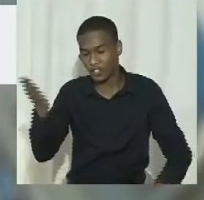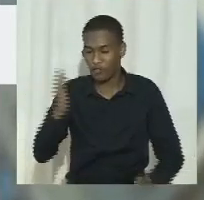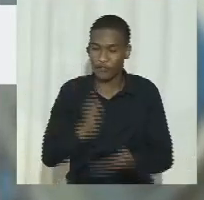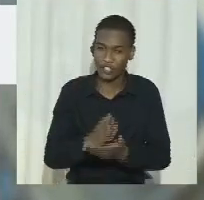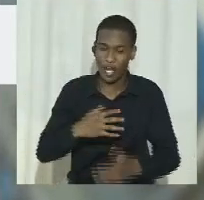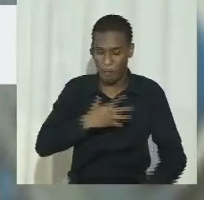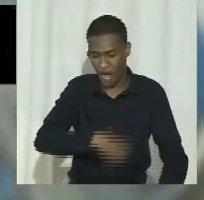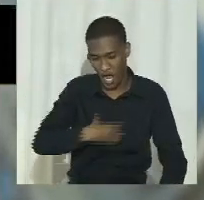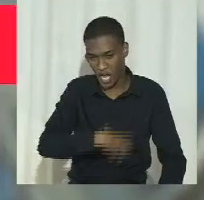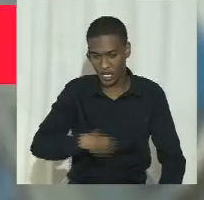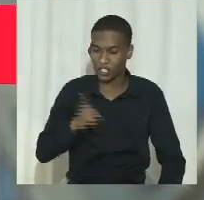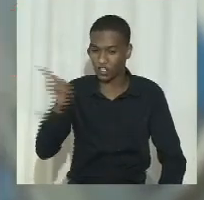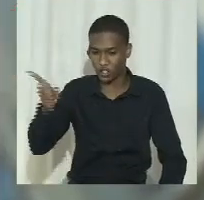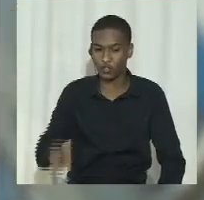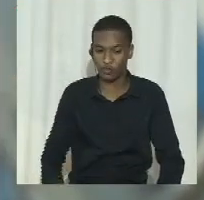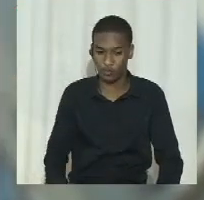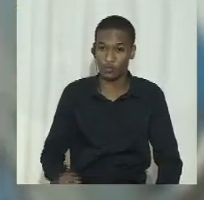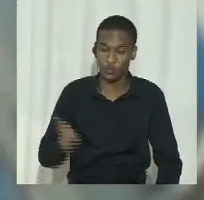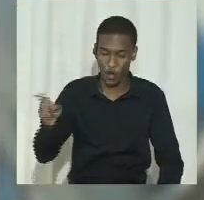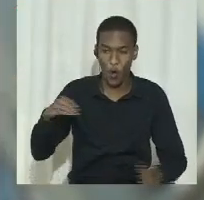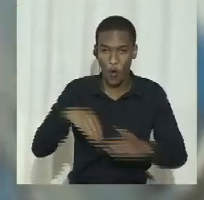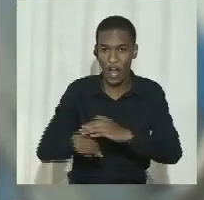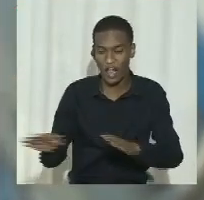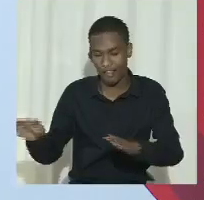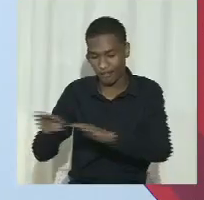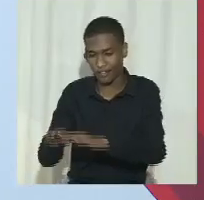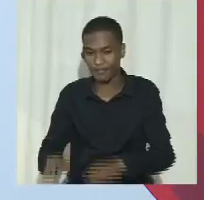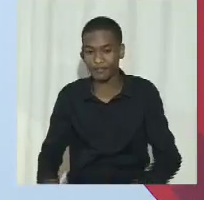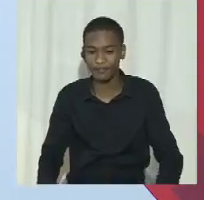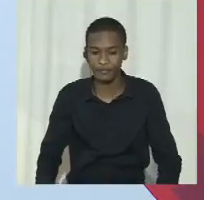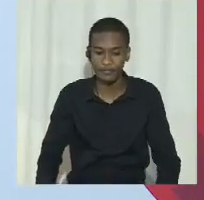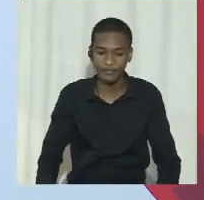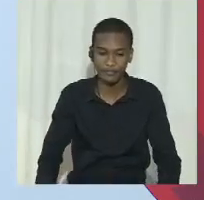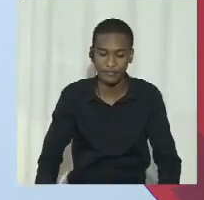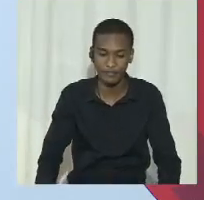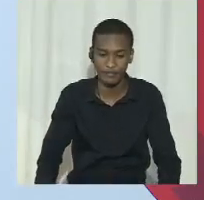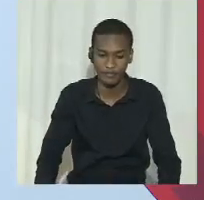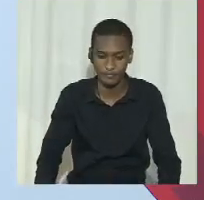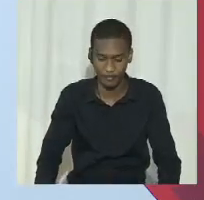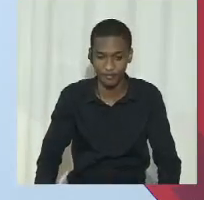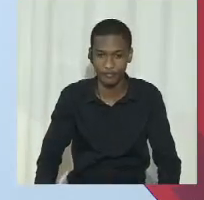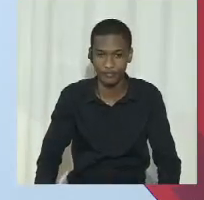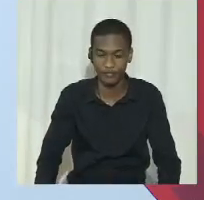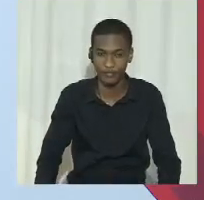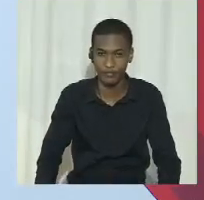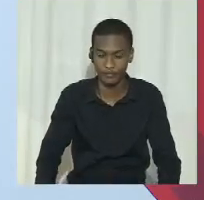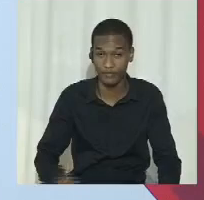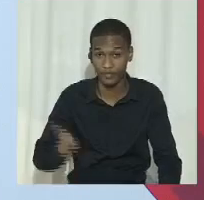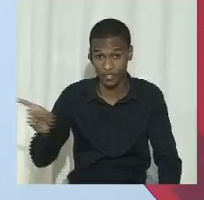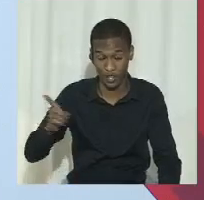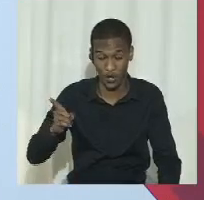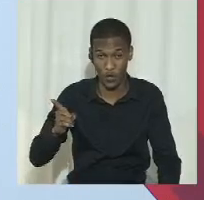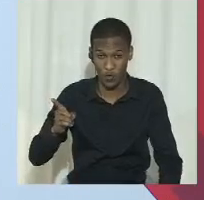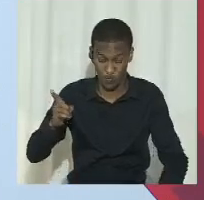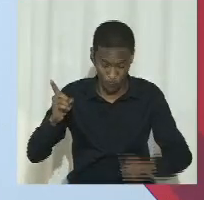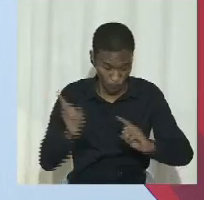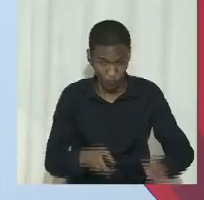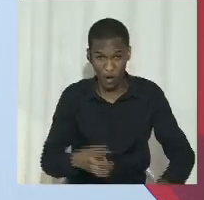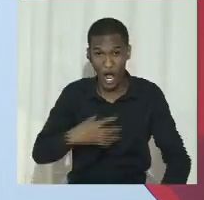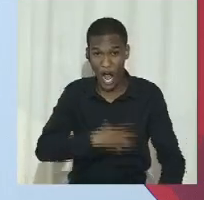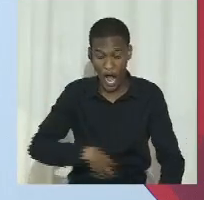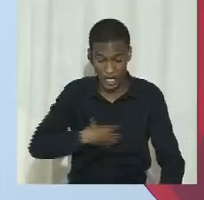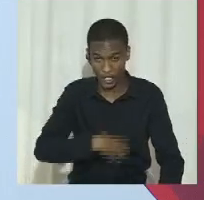nofomangatsikany any amin'ny fasandrazany any Ambohimahitsy. Fa lavo noho ny aretina COVID-19 kosa